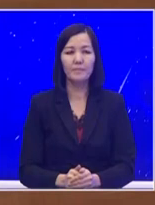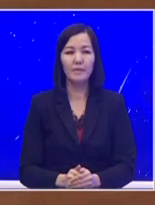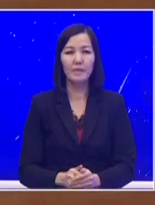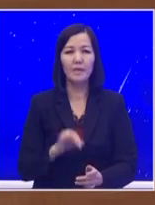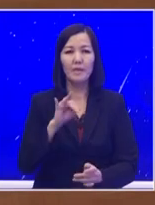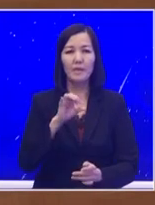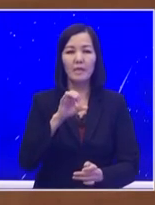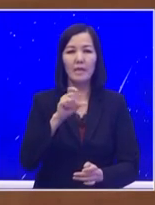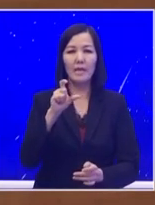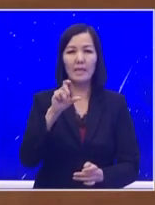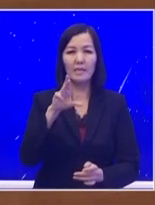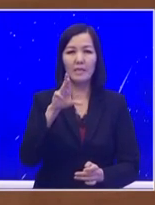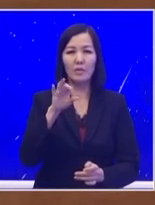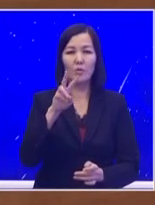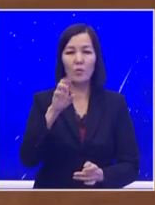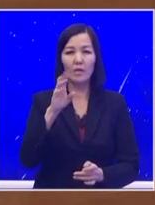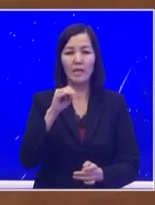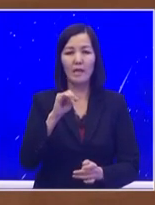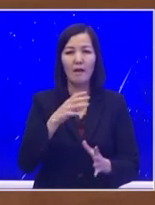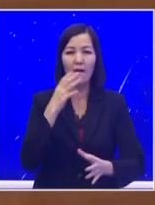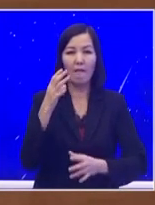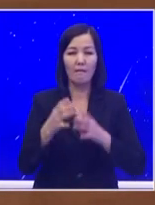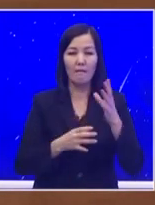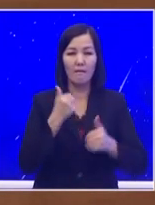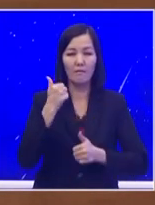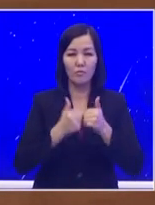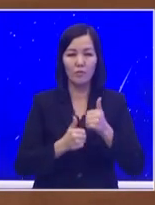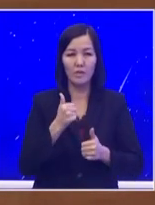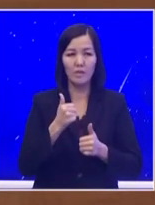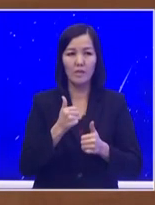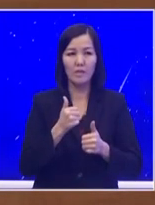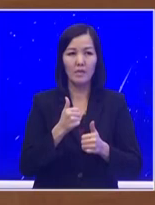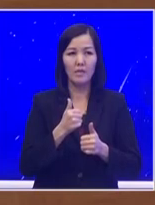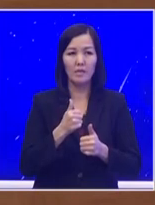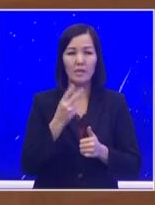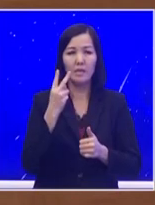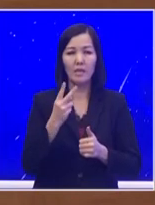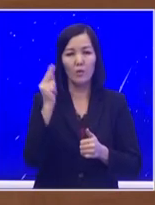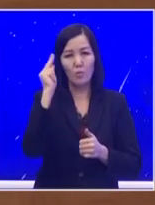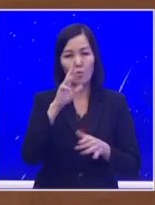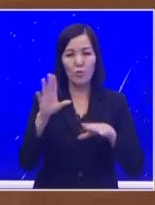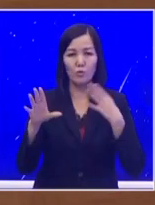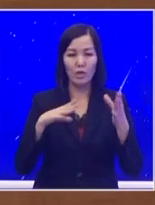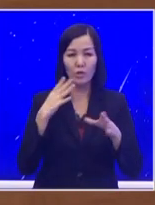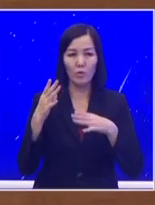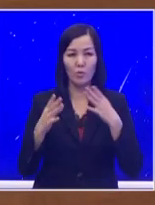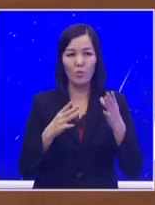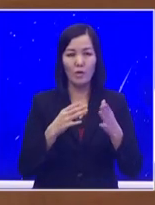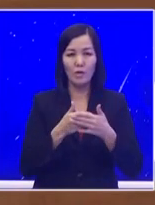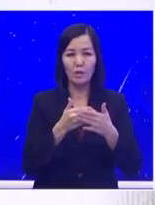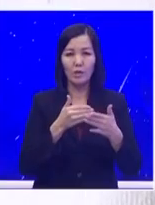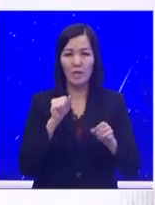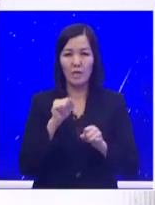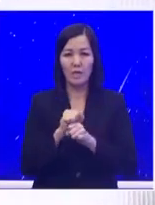Эстонияда халықаралық турнир және екі оқу-жаттығу жиыны